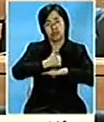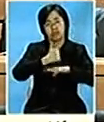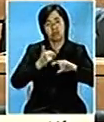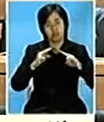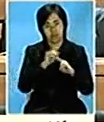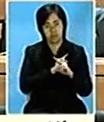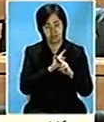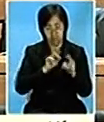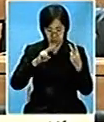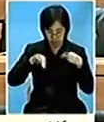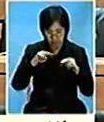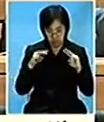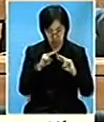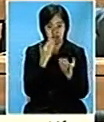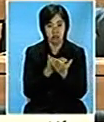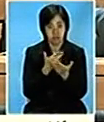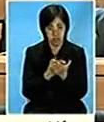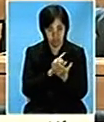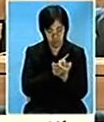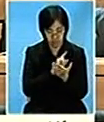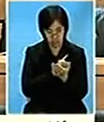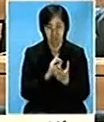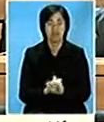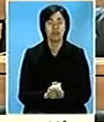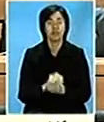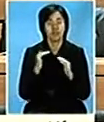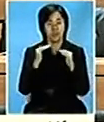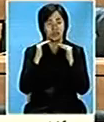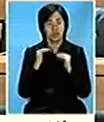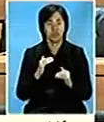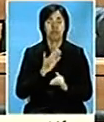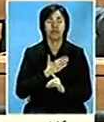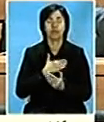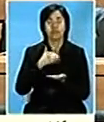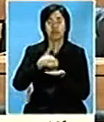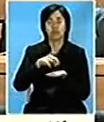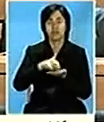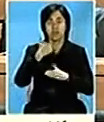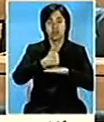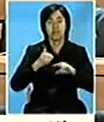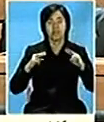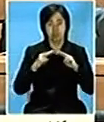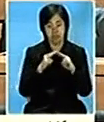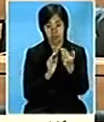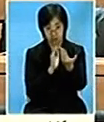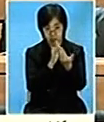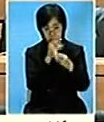แลกระทรวงการคลังนะครับอีกประเด็นหนึ่งที่อยากจะกล่าวเรียนท่านรัฐมนตรีนะครับผ่านท่านประธ